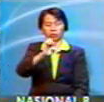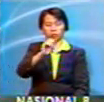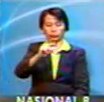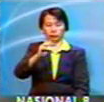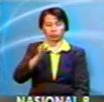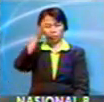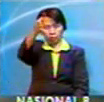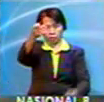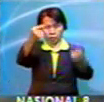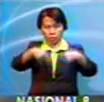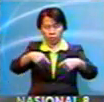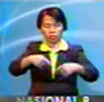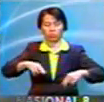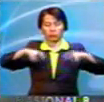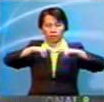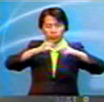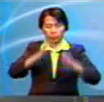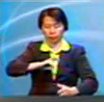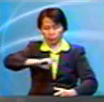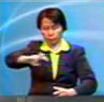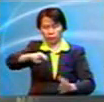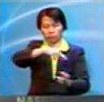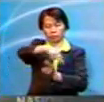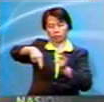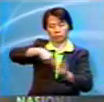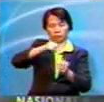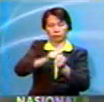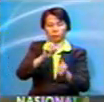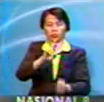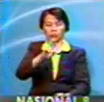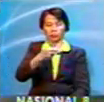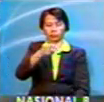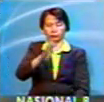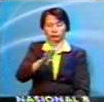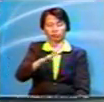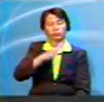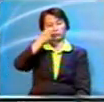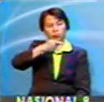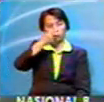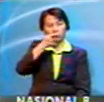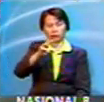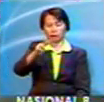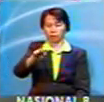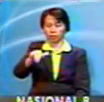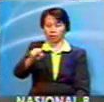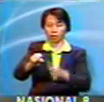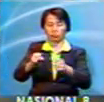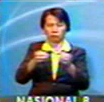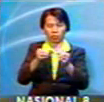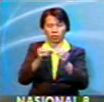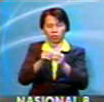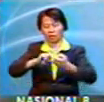EGM akan datang. Ya, penganalisis pengangkutan serantau di Institut Penyelidikan RHB Ahmad Maghfor Usman berkata MAS kini